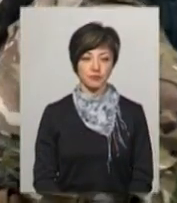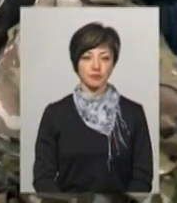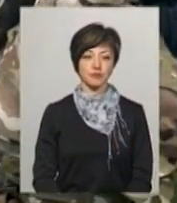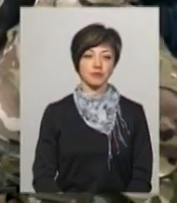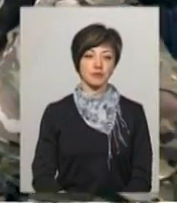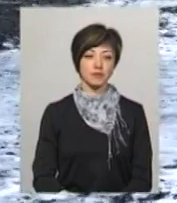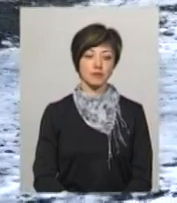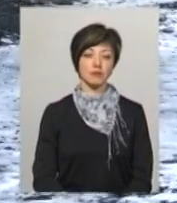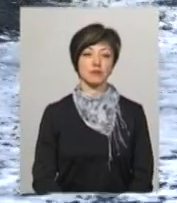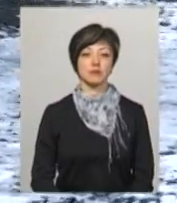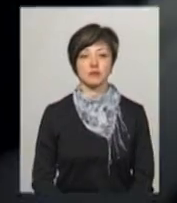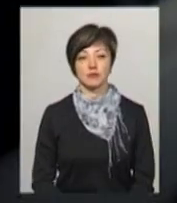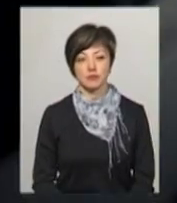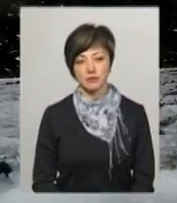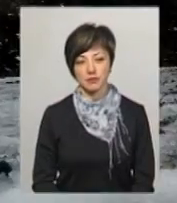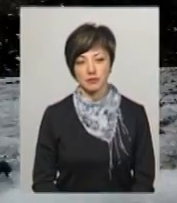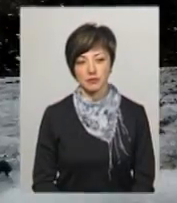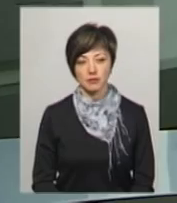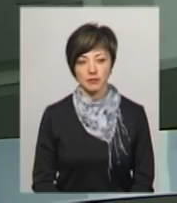Іван Мовчан, новини Поділля, Центр.